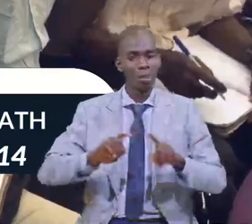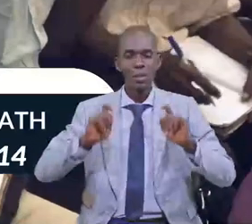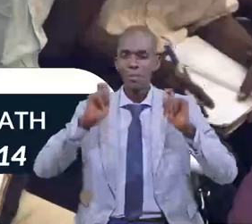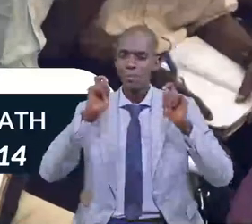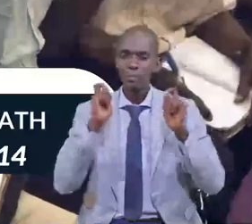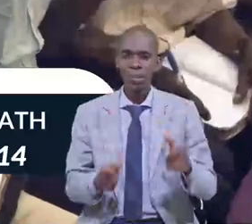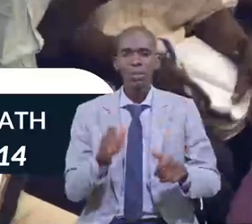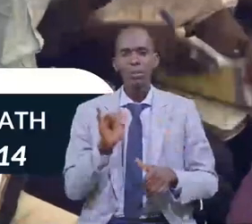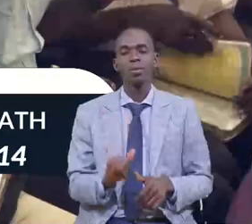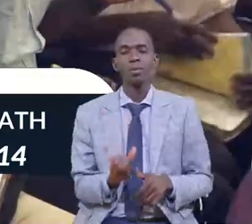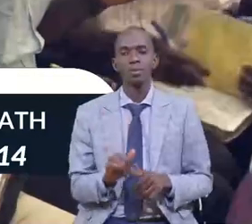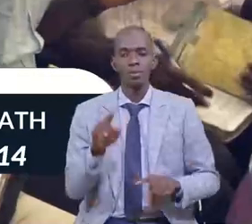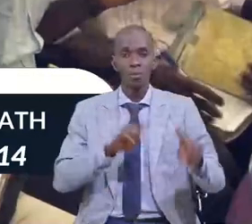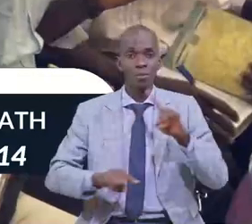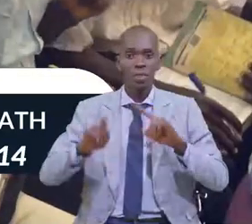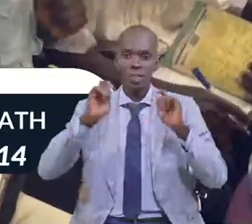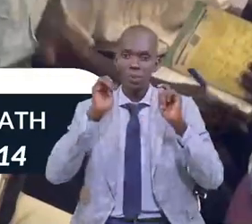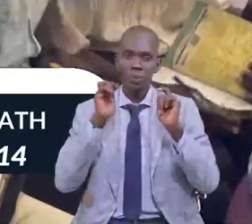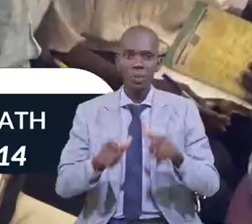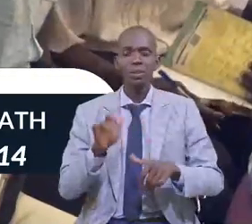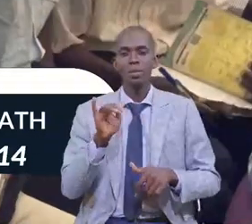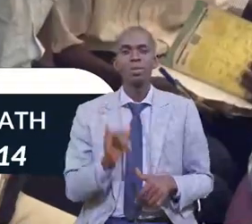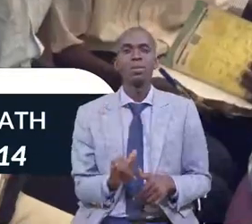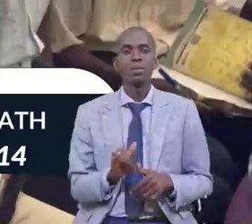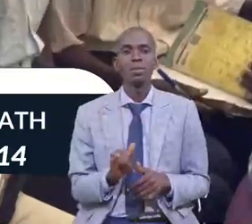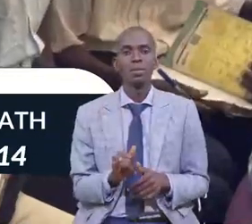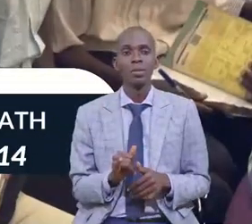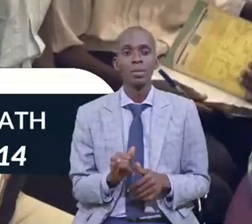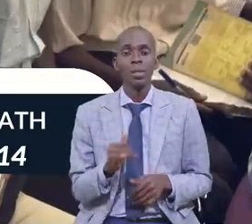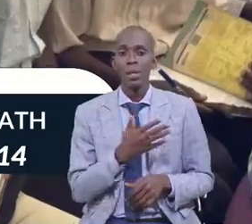criez cela, le mot là, aussitôt, criez-le aussitôt.